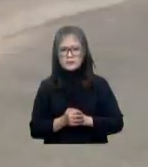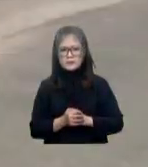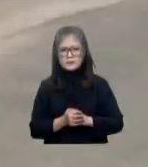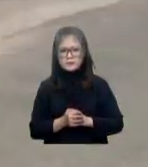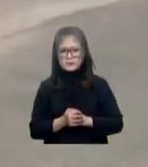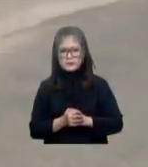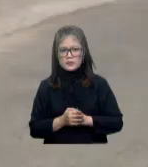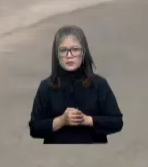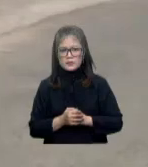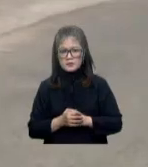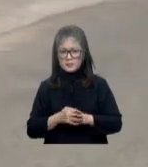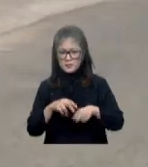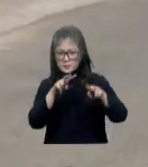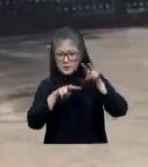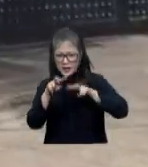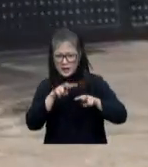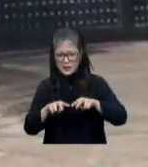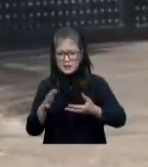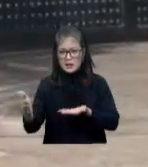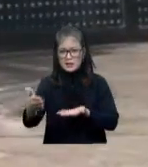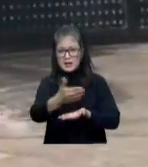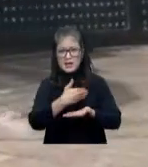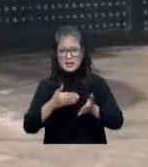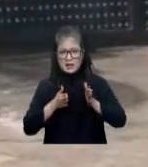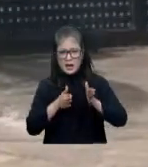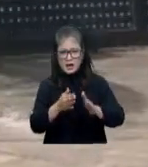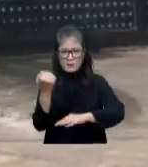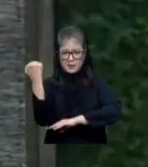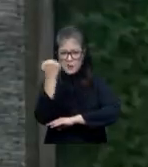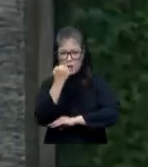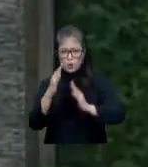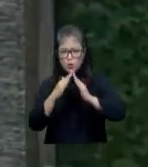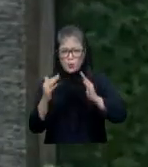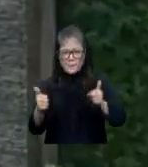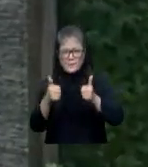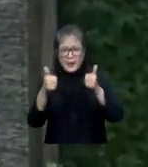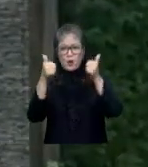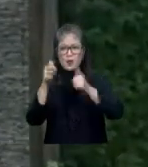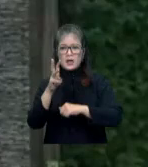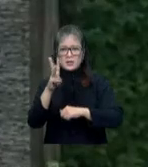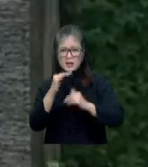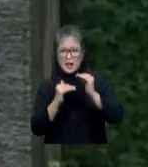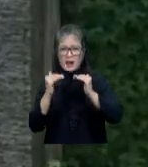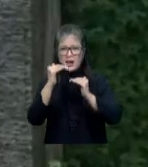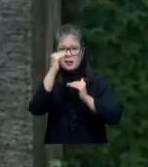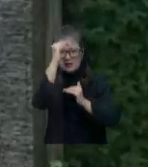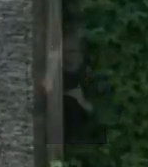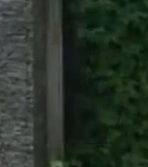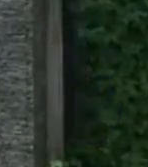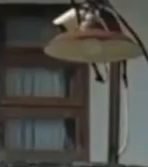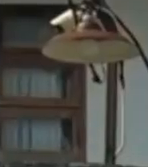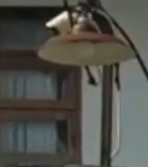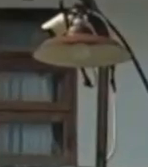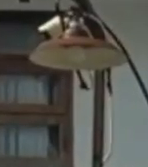dari penelusuran berdasarkan data alamat pelaku sebuah rumah mewah 3 lantai di kawasan Kelurahan Jagabaya Way Halim Bandar Lampung diketahui milik